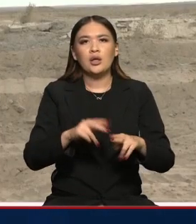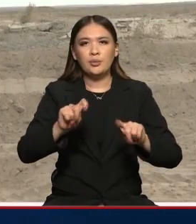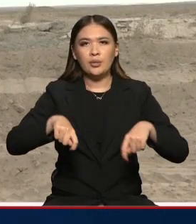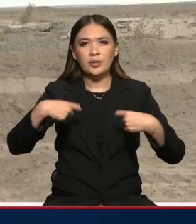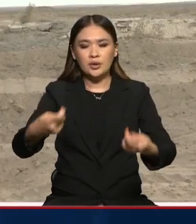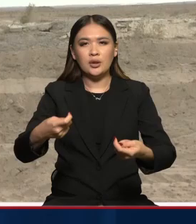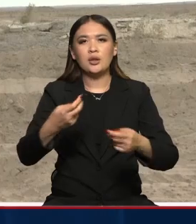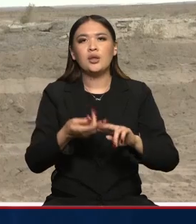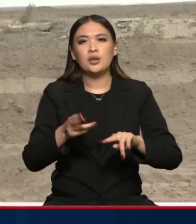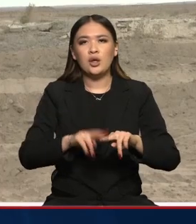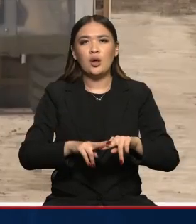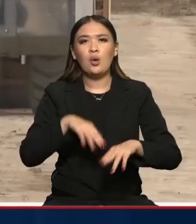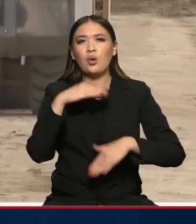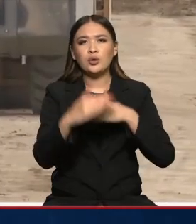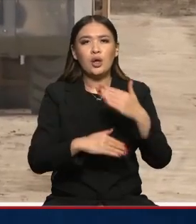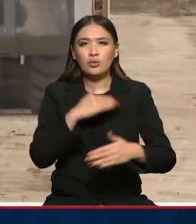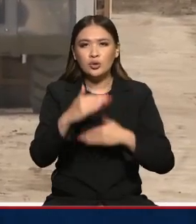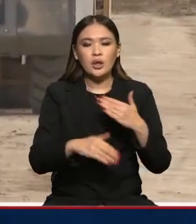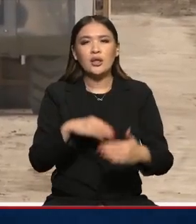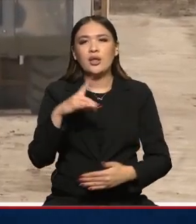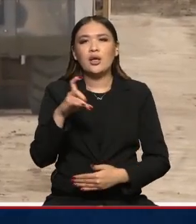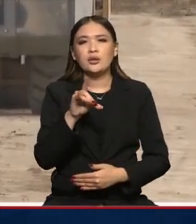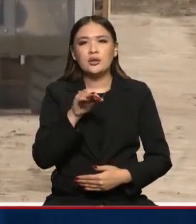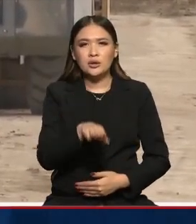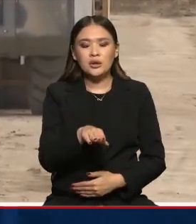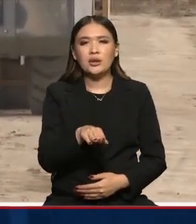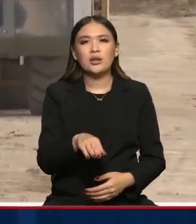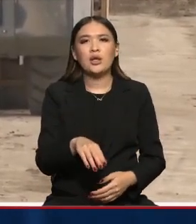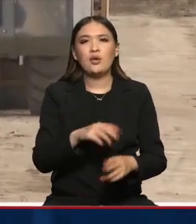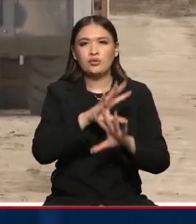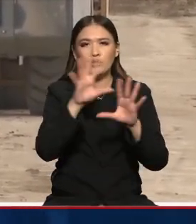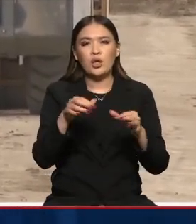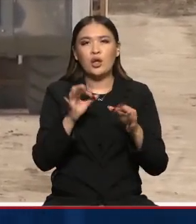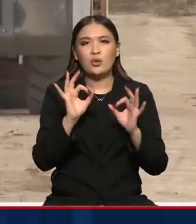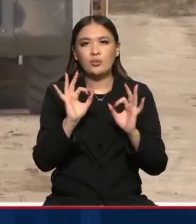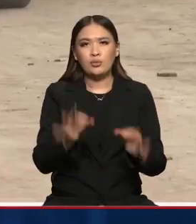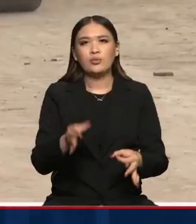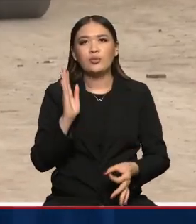жол оңтүстік өңірлердің дамуына және транзиттік әлеуетіне оң әсерін береді деп отыр.